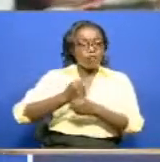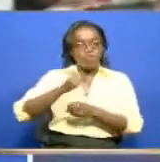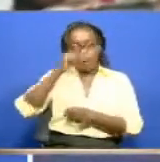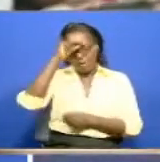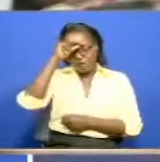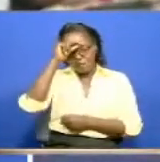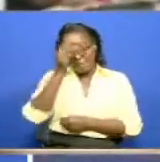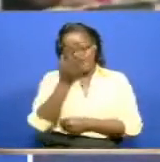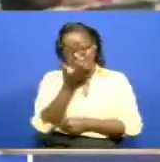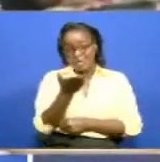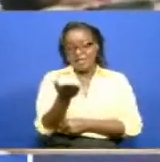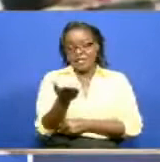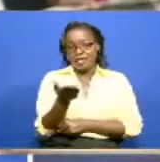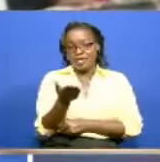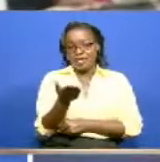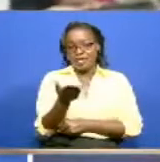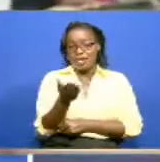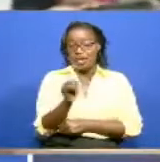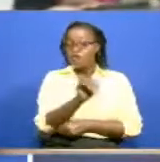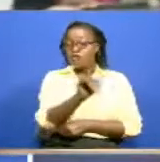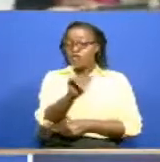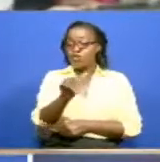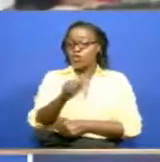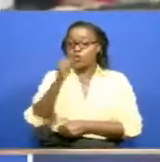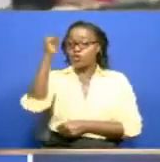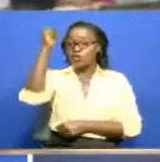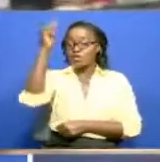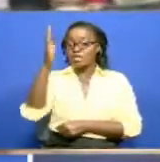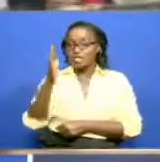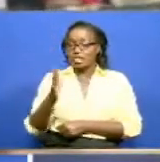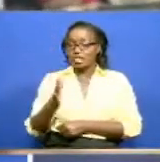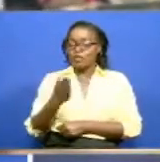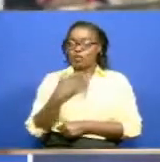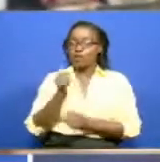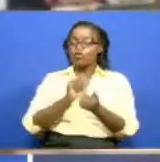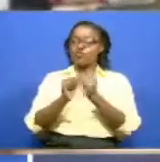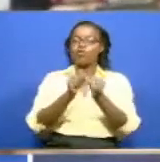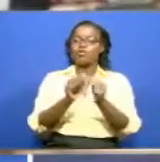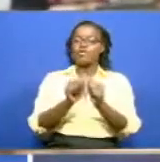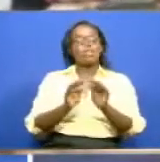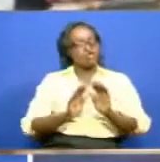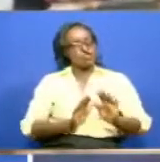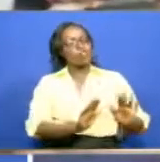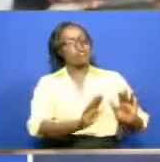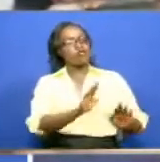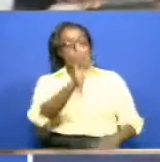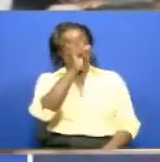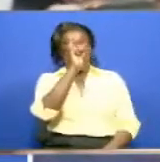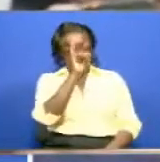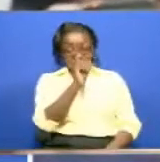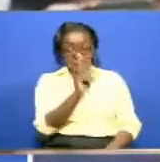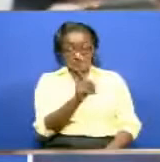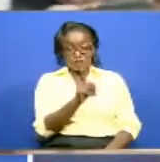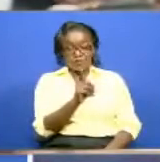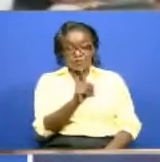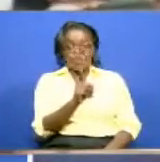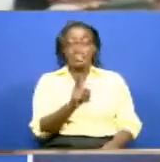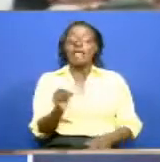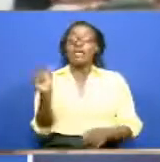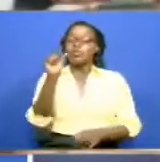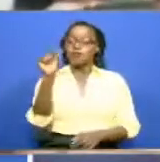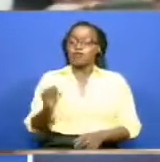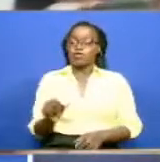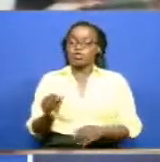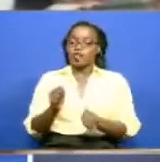serikali. Wale wanasiasa wanataka kushindana, wawachane na police, wawachane na provincial